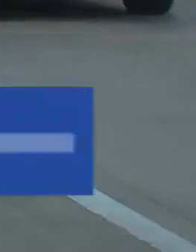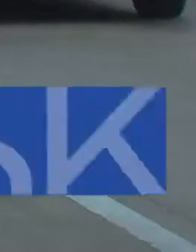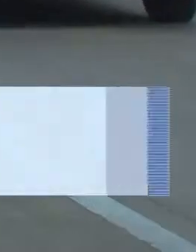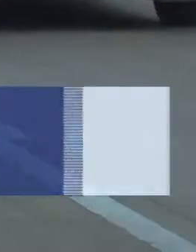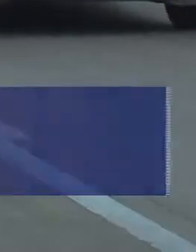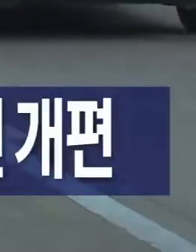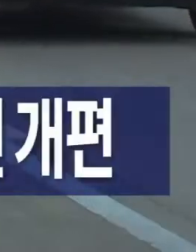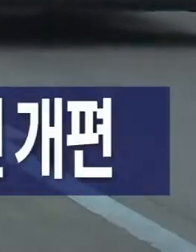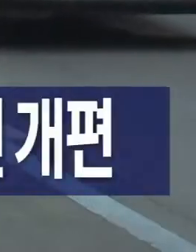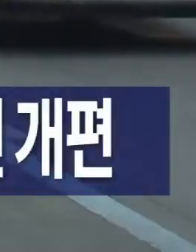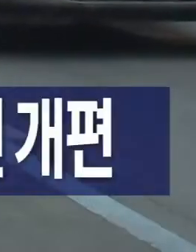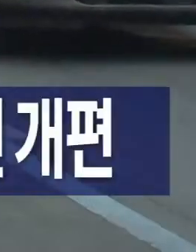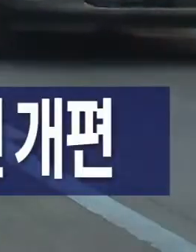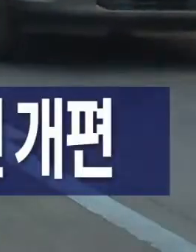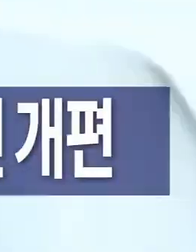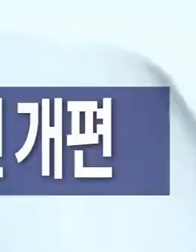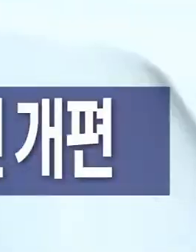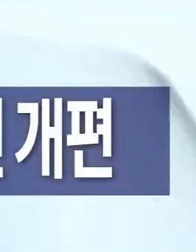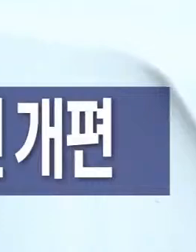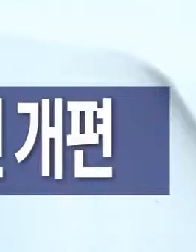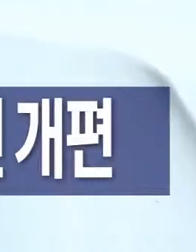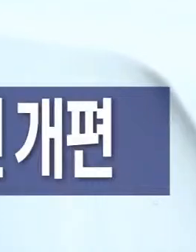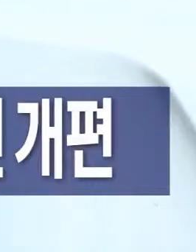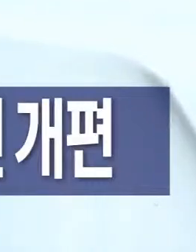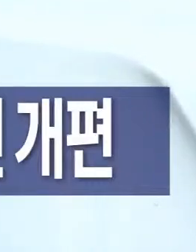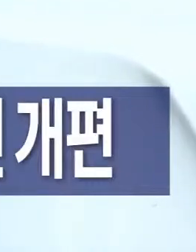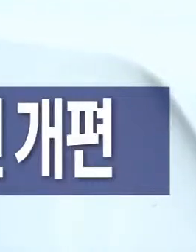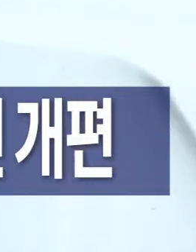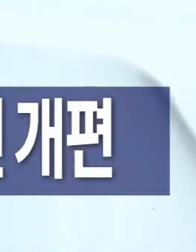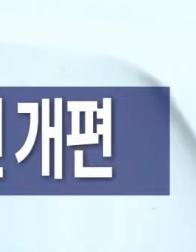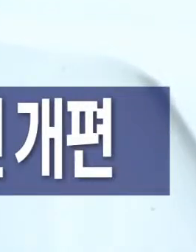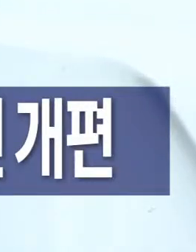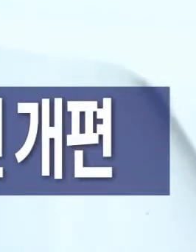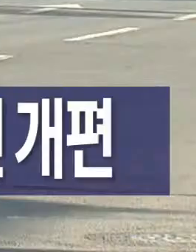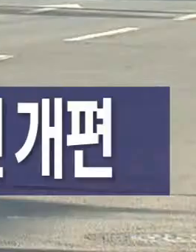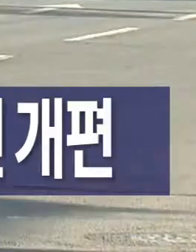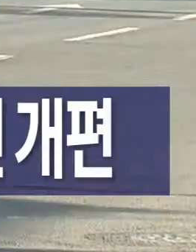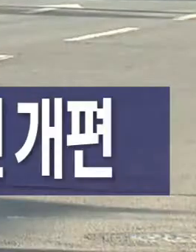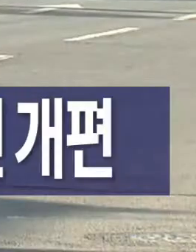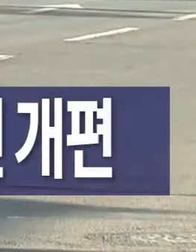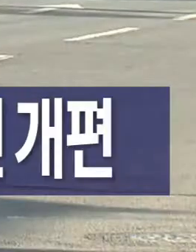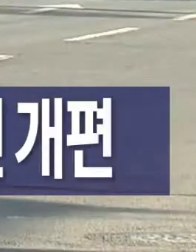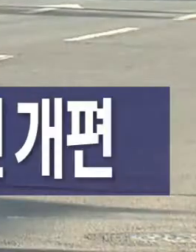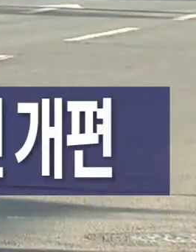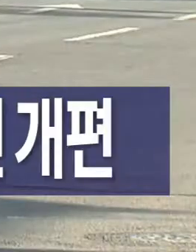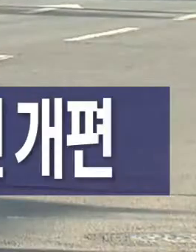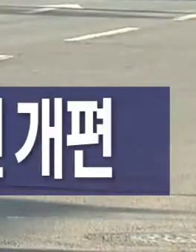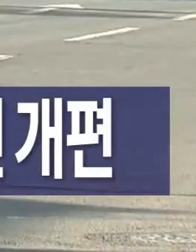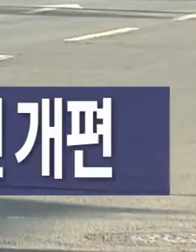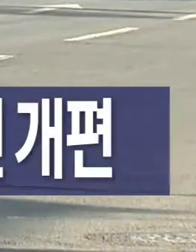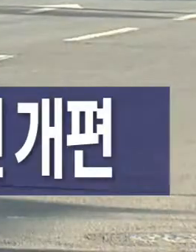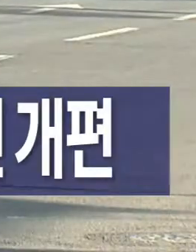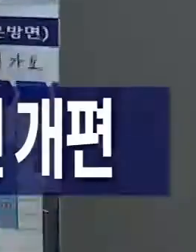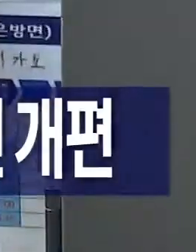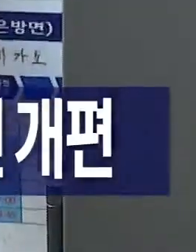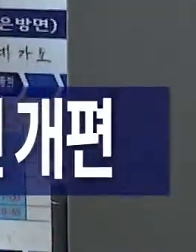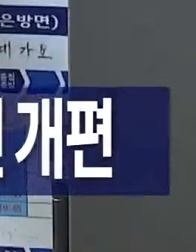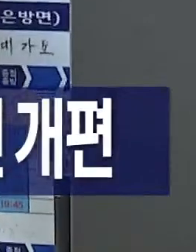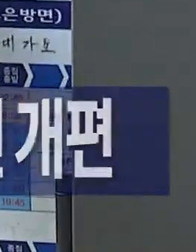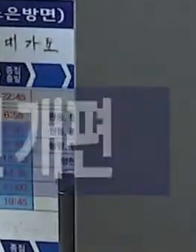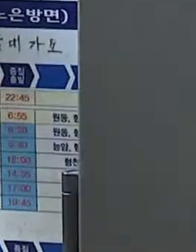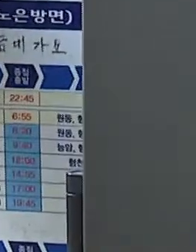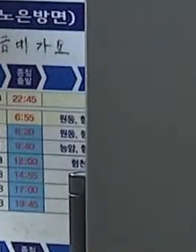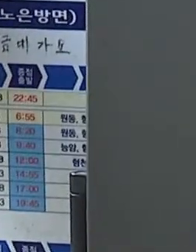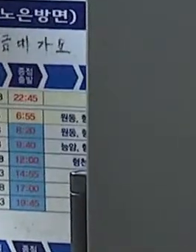야간 택시난으로 버스 승객이 늘면서 불편 민원도 덩달아 늘고 있습니다. 충주시가 10년 만에 노선 개편에